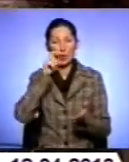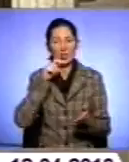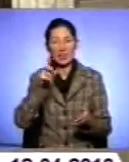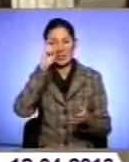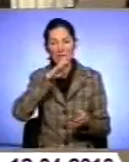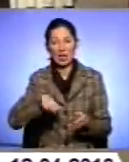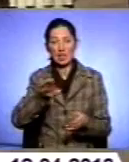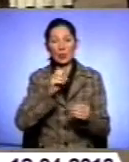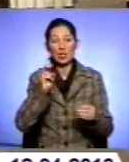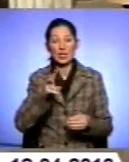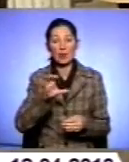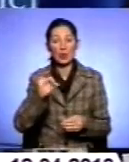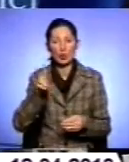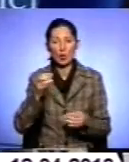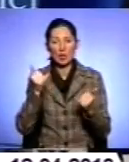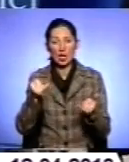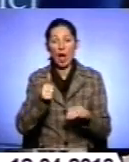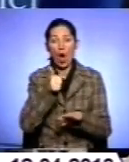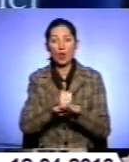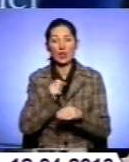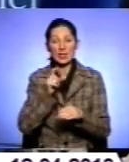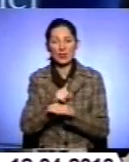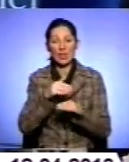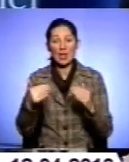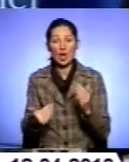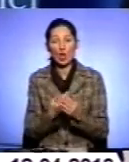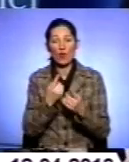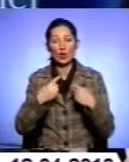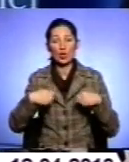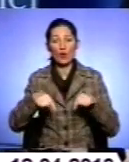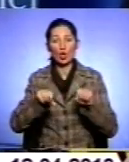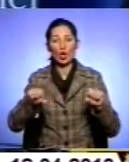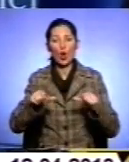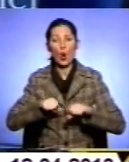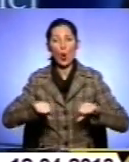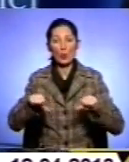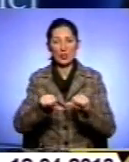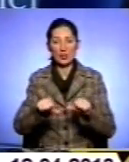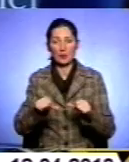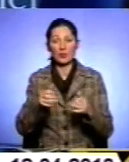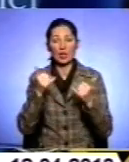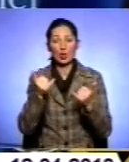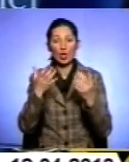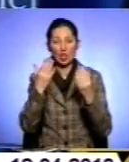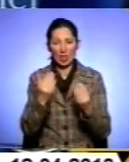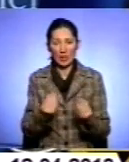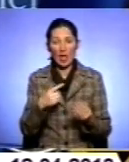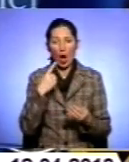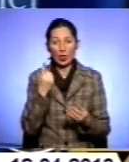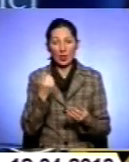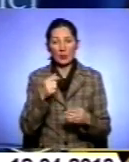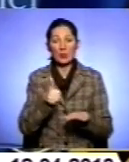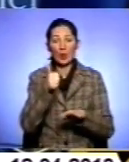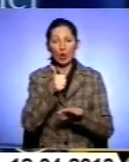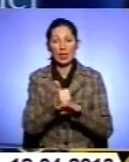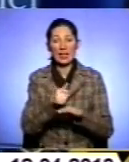ключове завдання новоствореної комісії. В рамках діяльності комісії на сьогоднішній день одним із